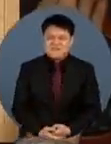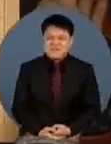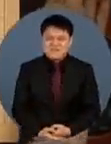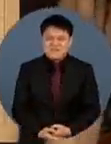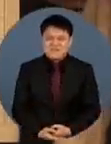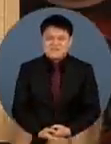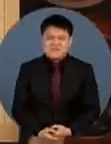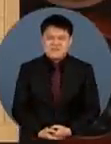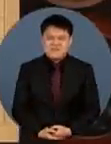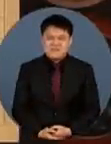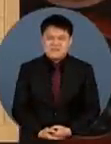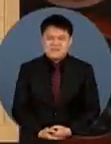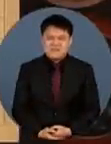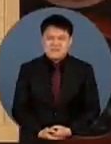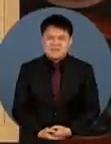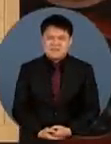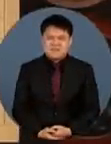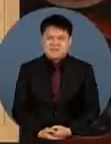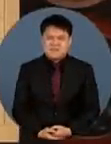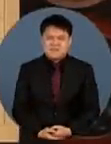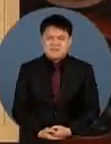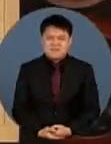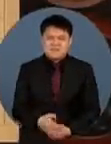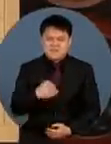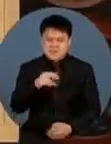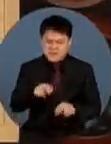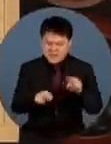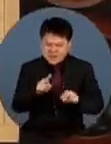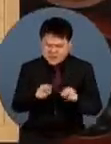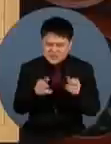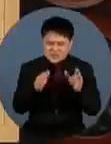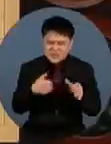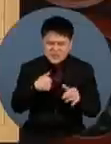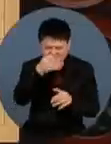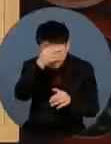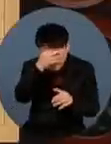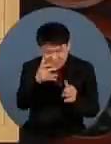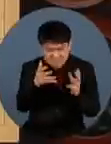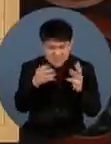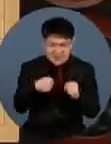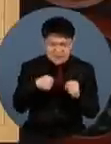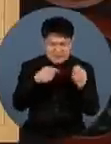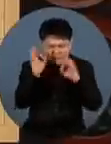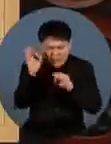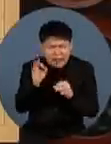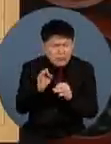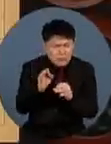좋습니다. 네, 저도 두면서도 어찌나 미안하던지요. 네.